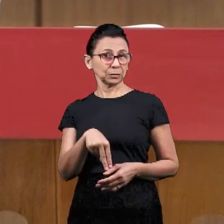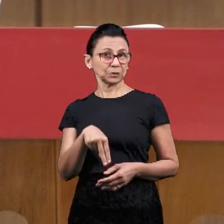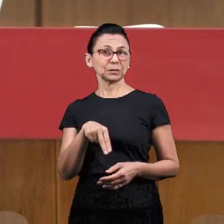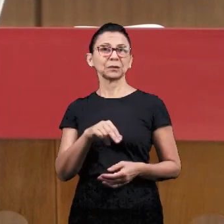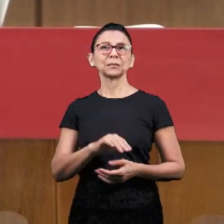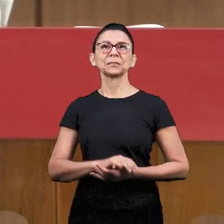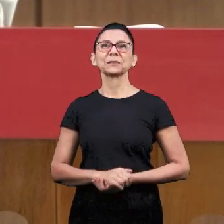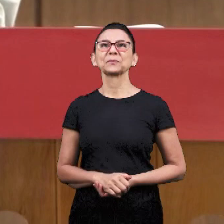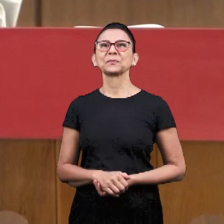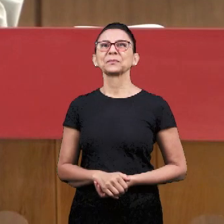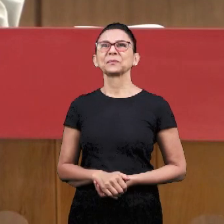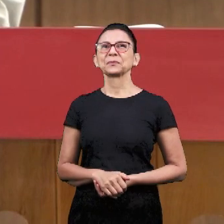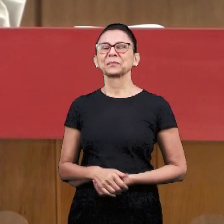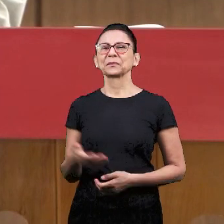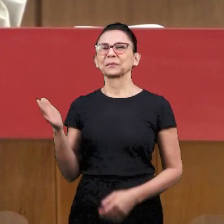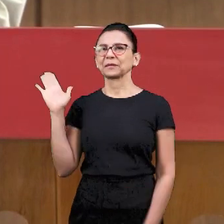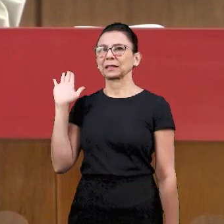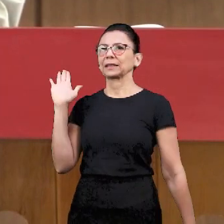Celula,